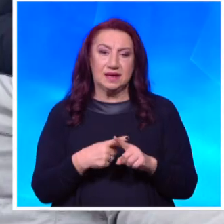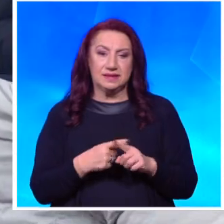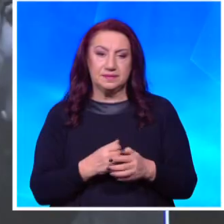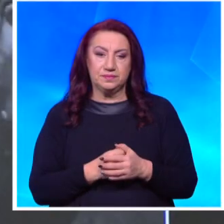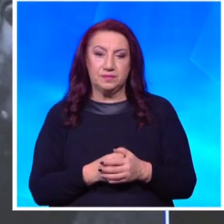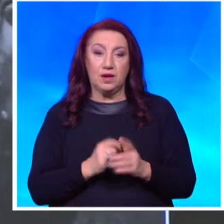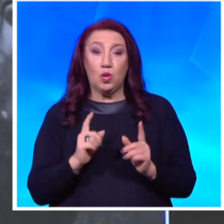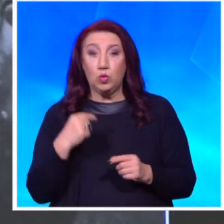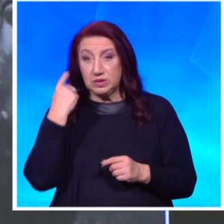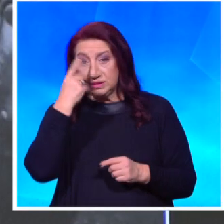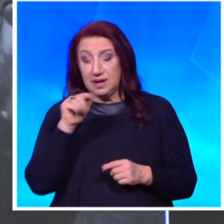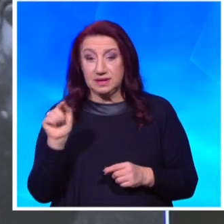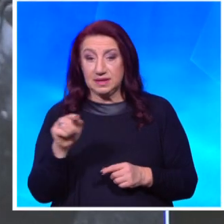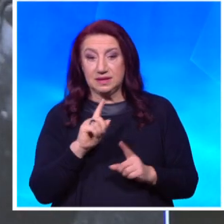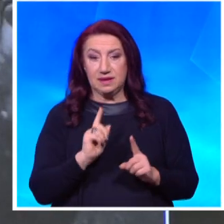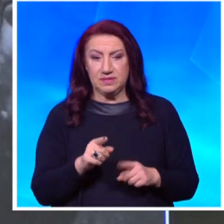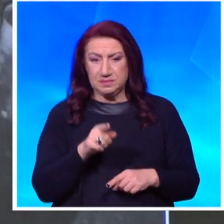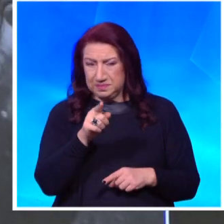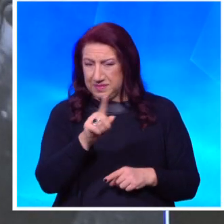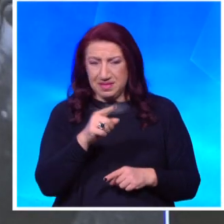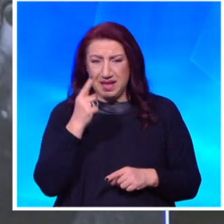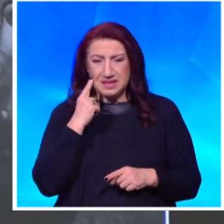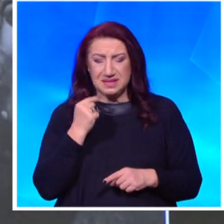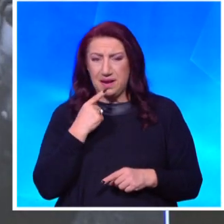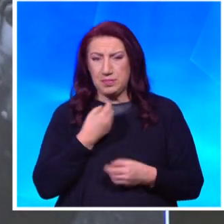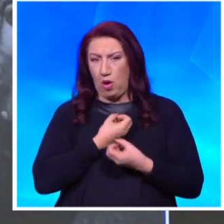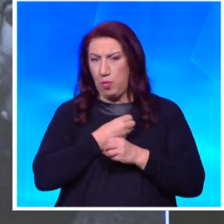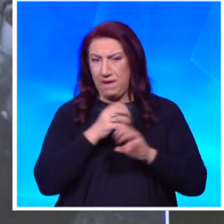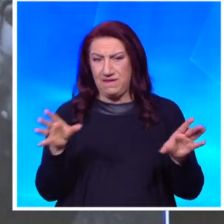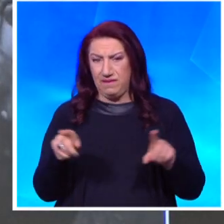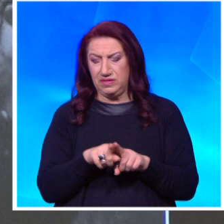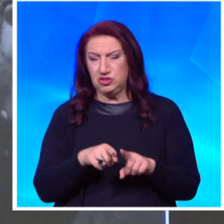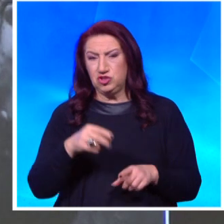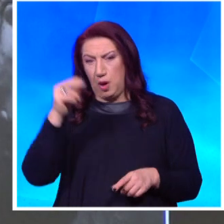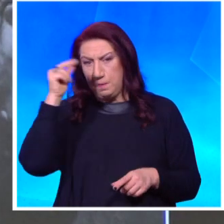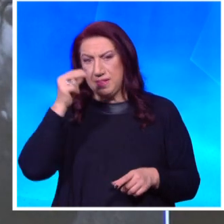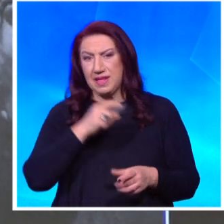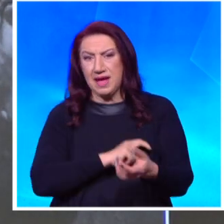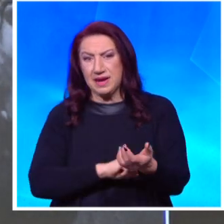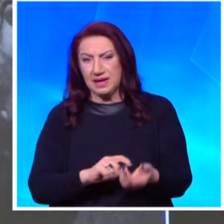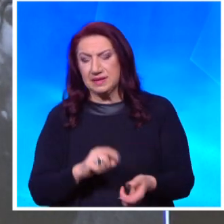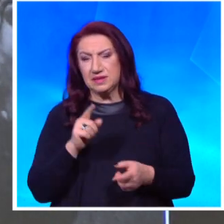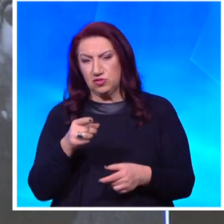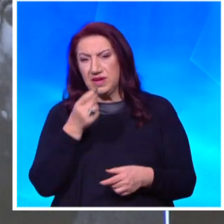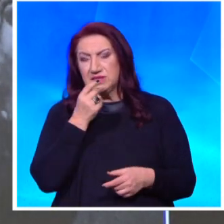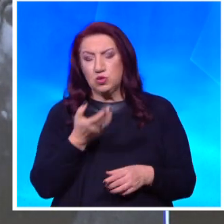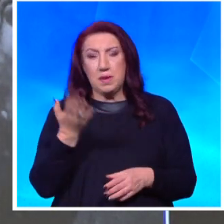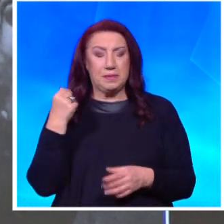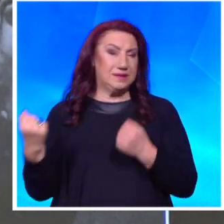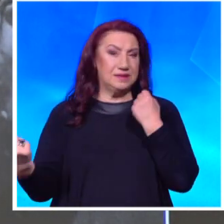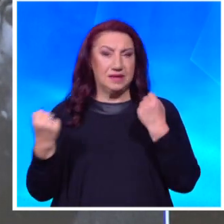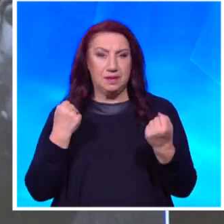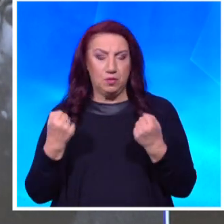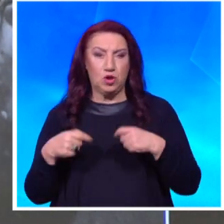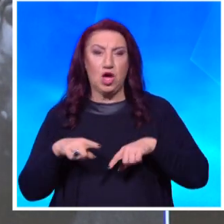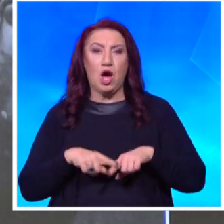утвърди. Не те ли е срам да се декларираш като българин? Това бяха думите по адрес на Пендиков преди нападението, а прокурорът ги